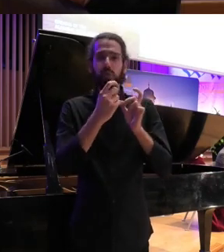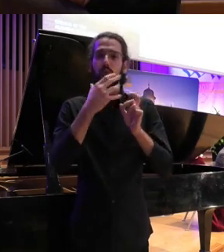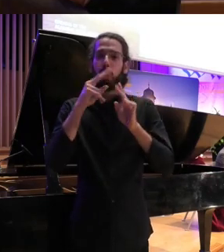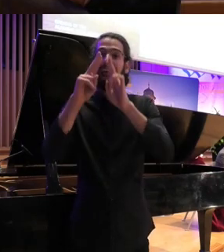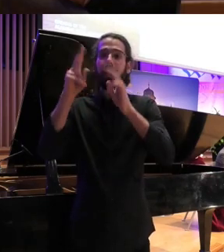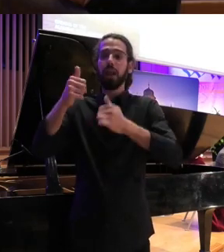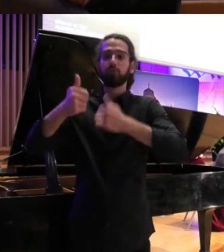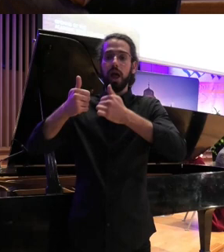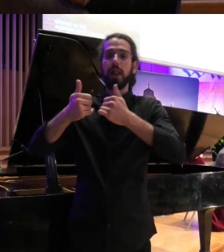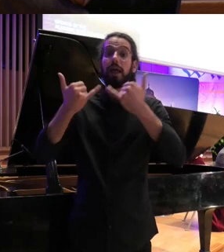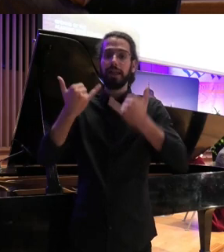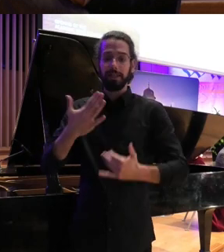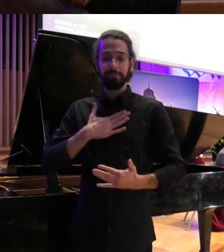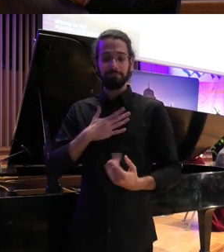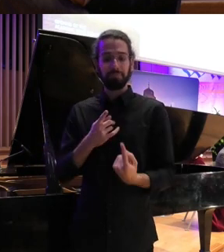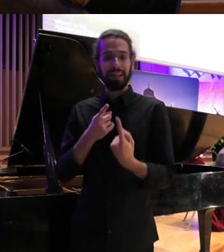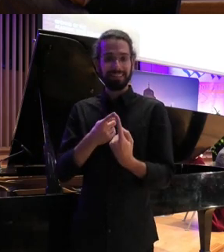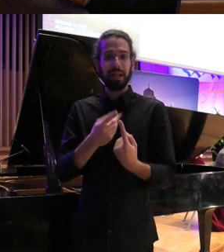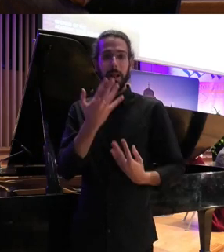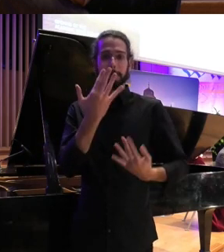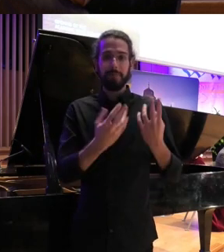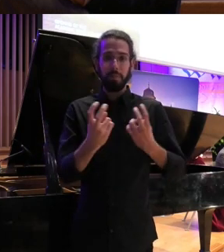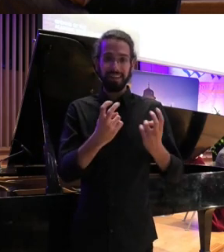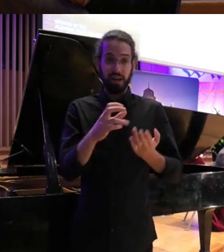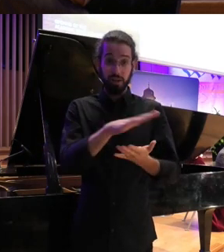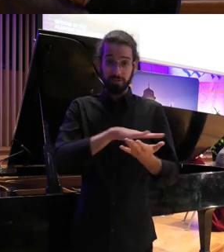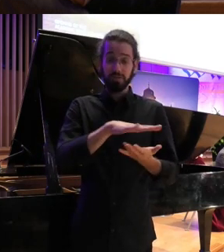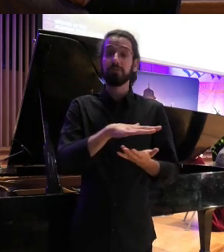heißt, wir versuchen jetzt wirklich mit USA